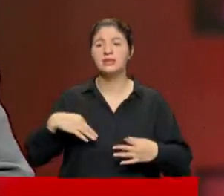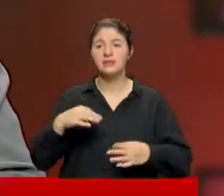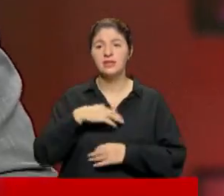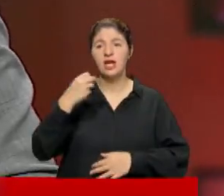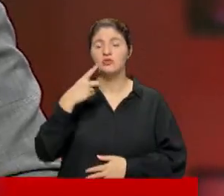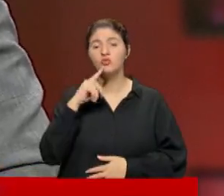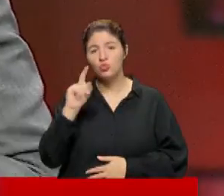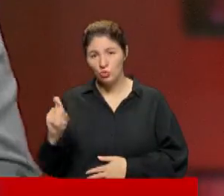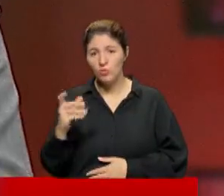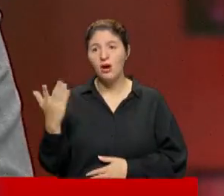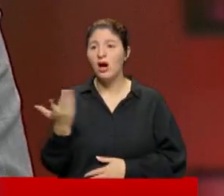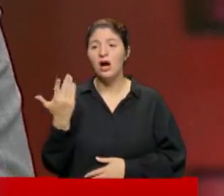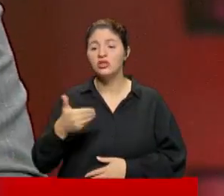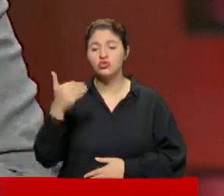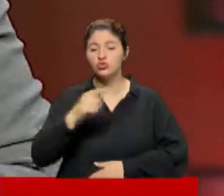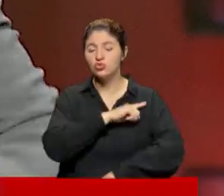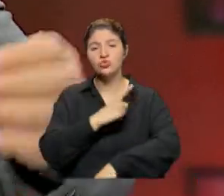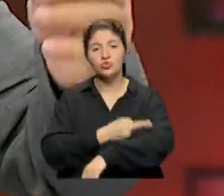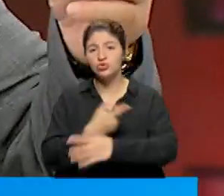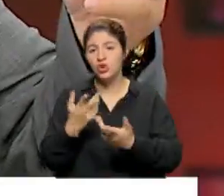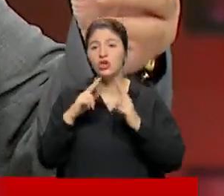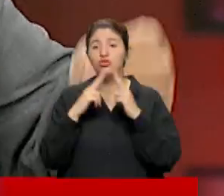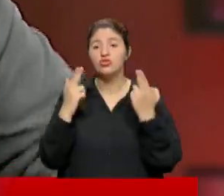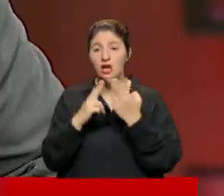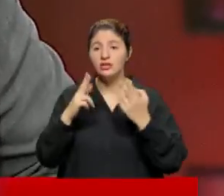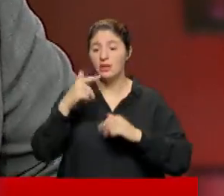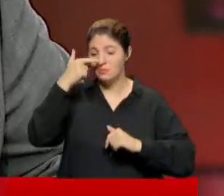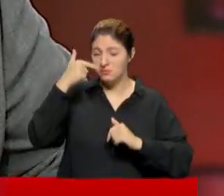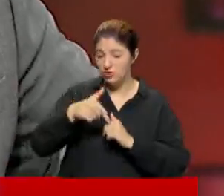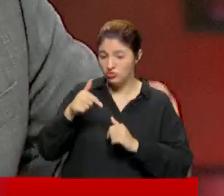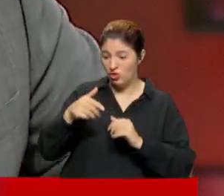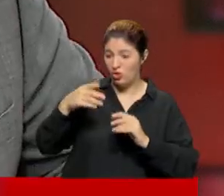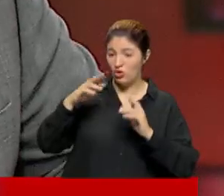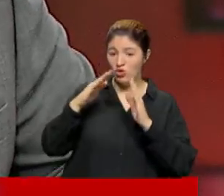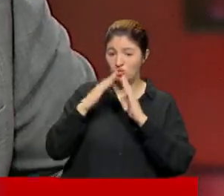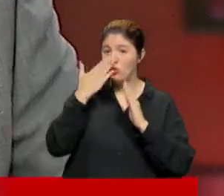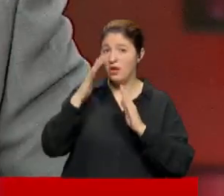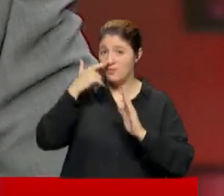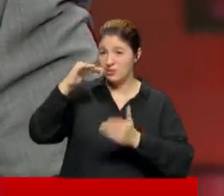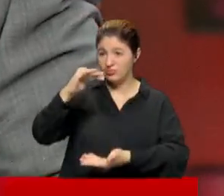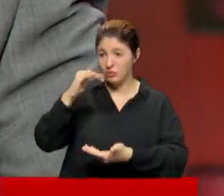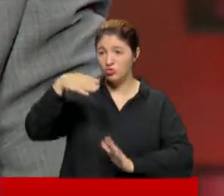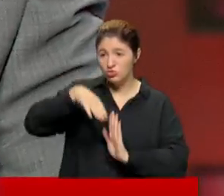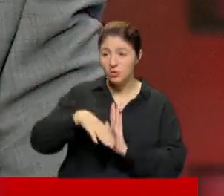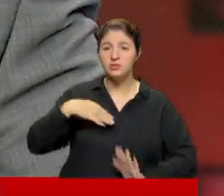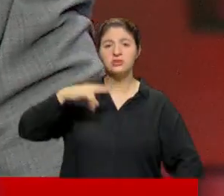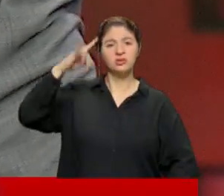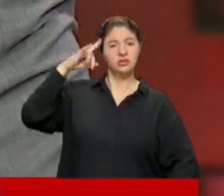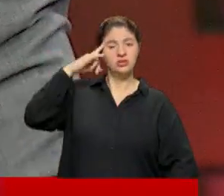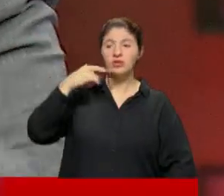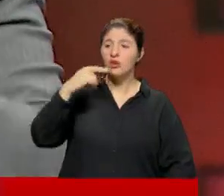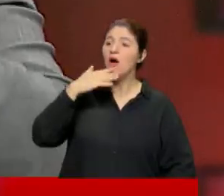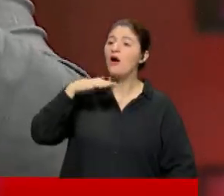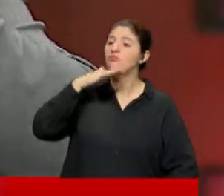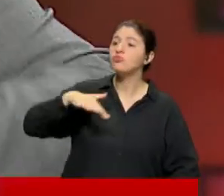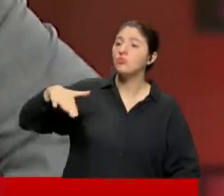Tayyip Erdoğan'a soruyorum hangi dış güç dünyada Petrol düşmüş düşüyor bizi kıskanıyor dediğin